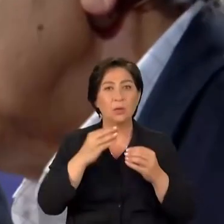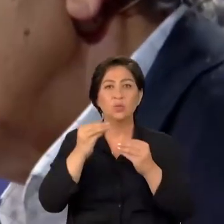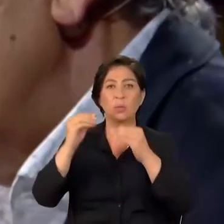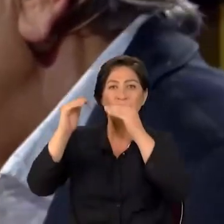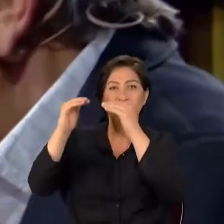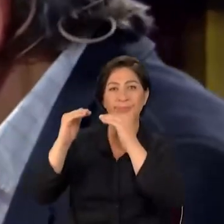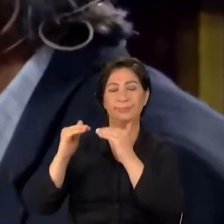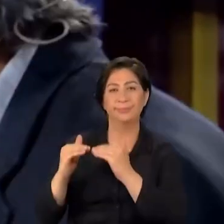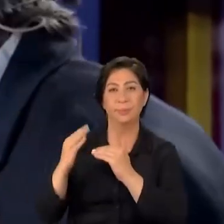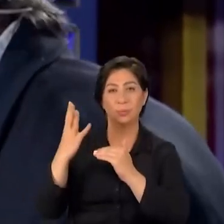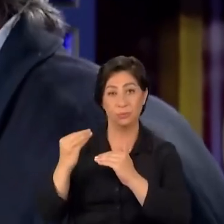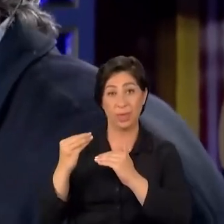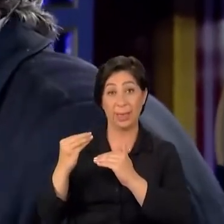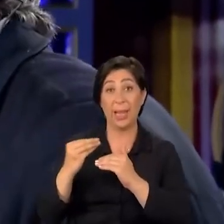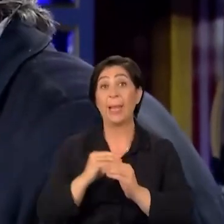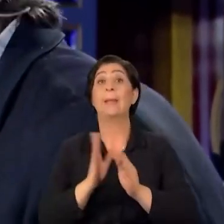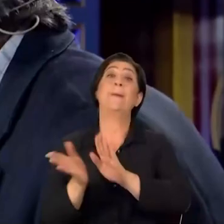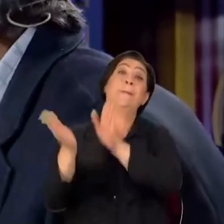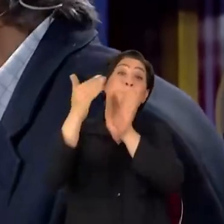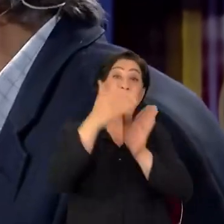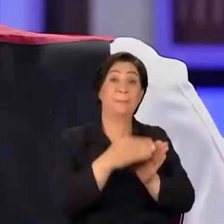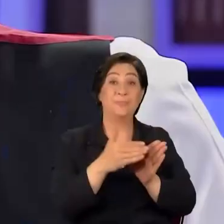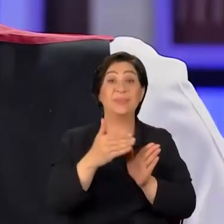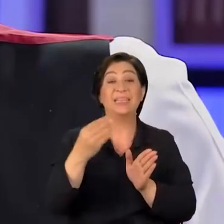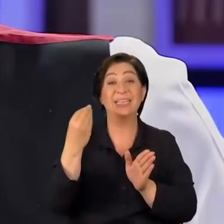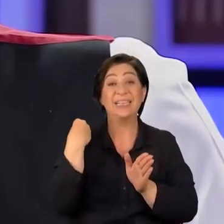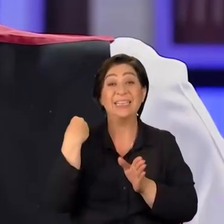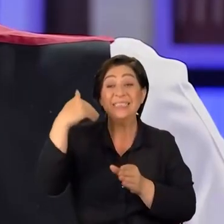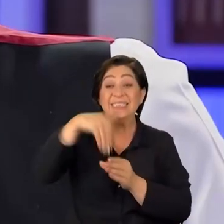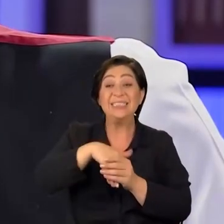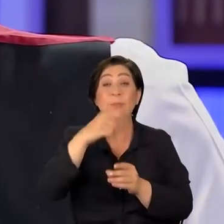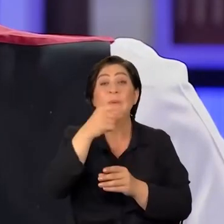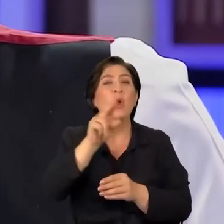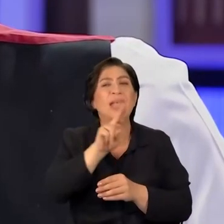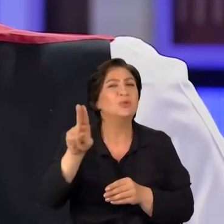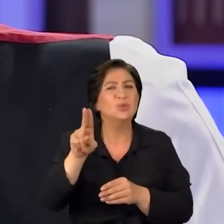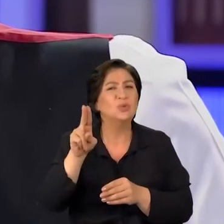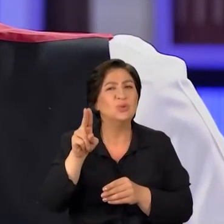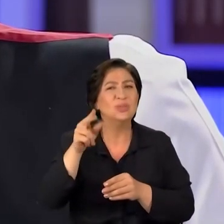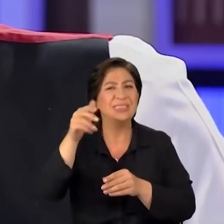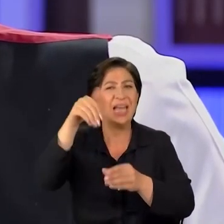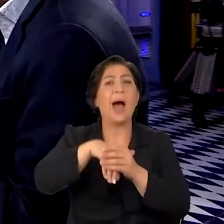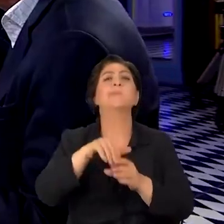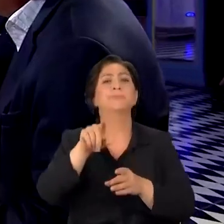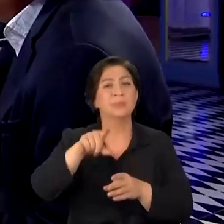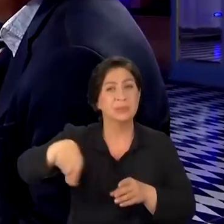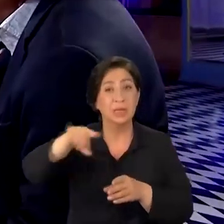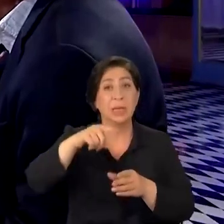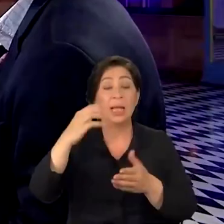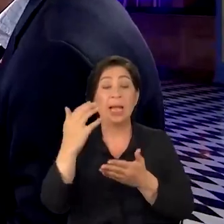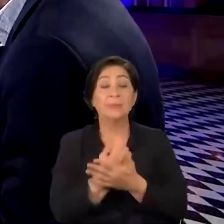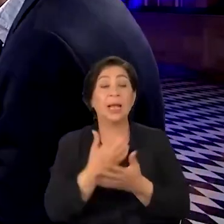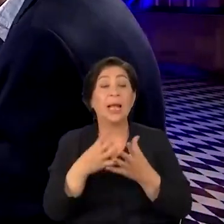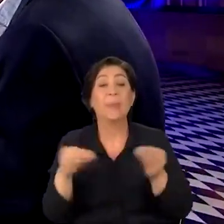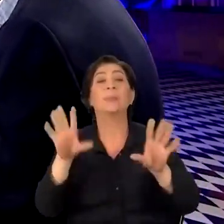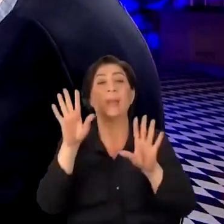olacak. Ama bir yandan da bu taraftan yeni o seçime katılmamış 1 milyon 700 binin içinden de kazanımlarını kaybetmeyeyim